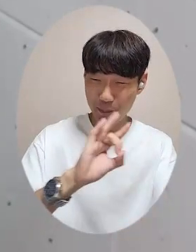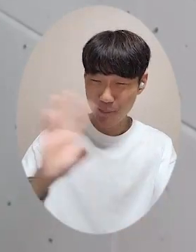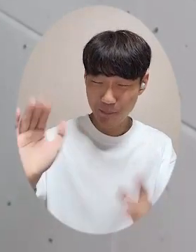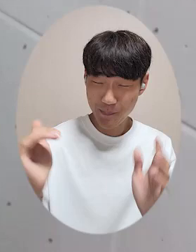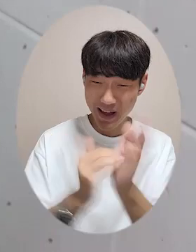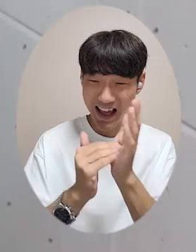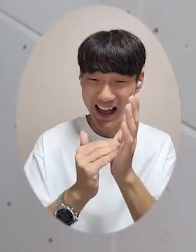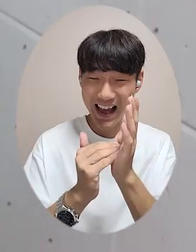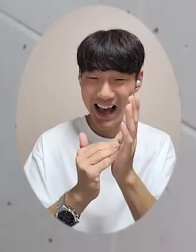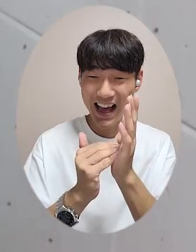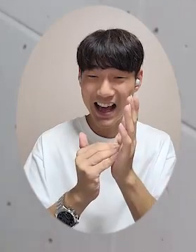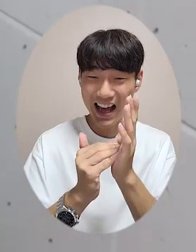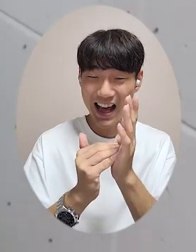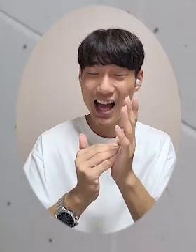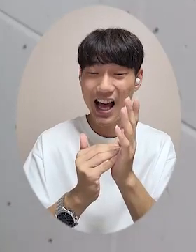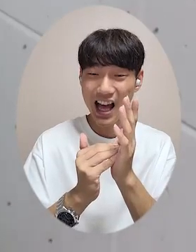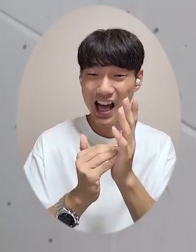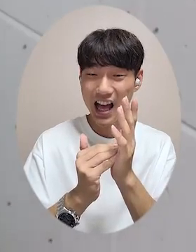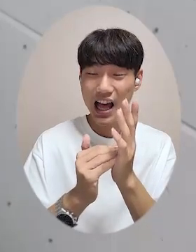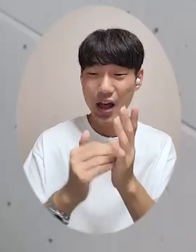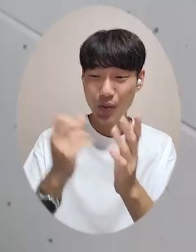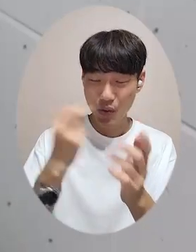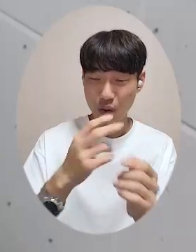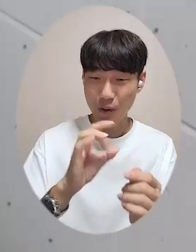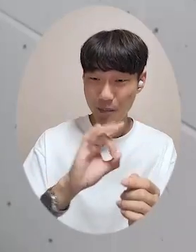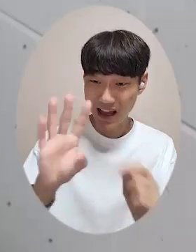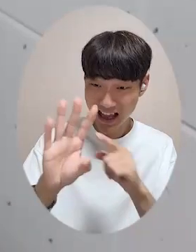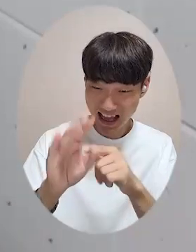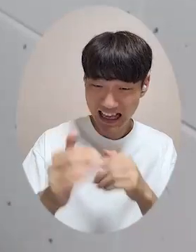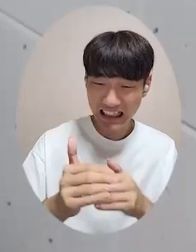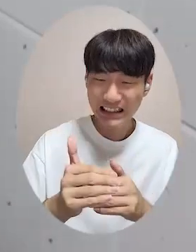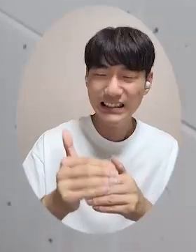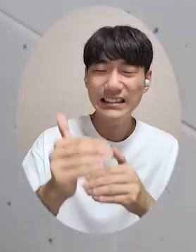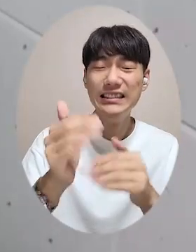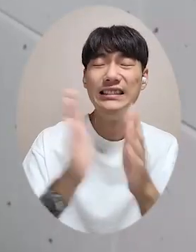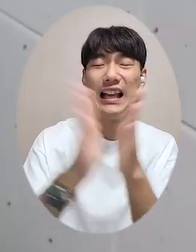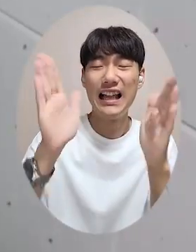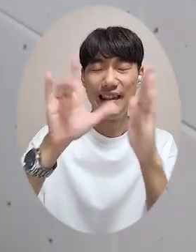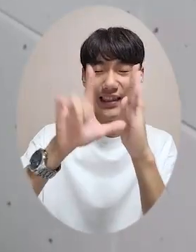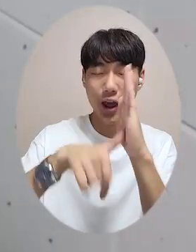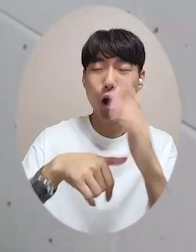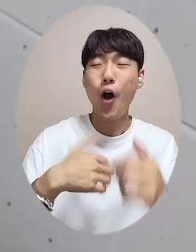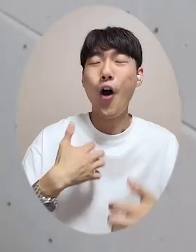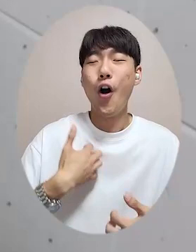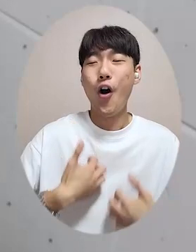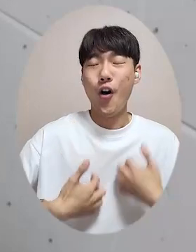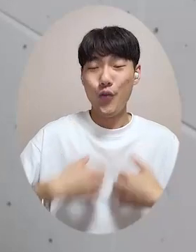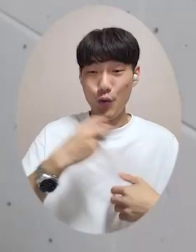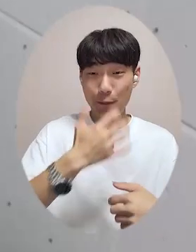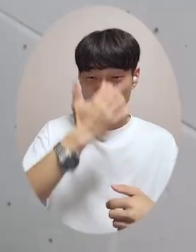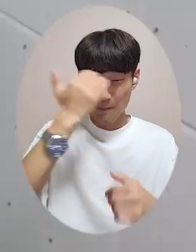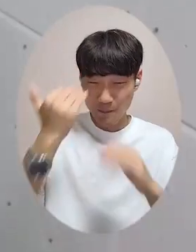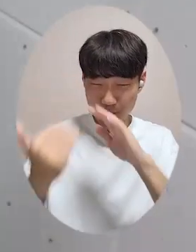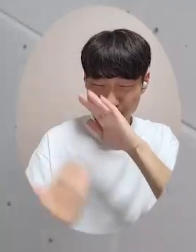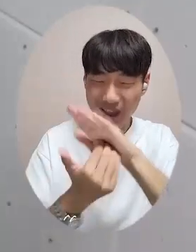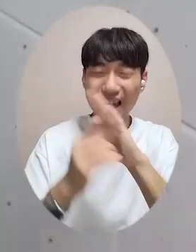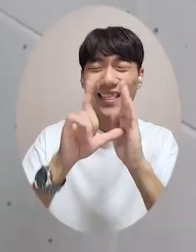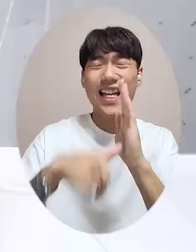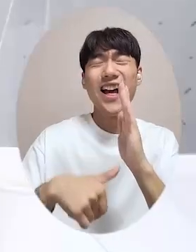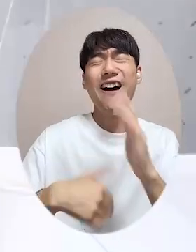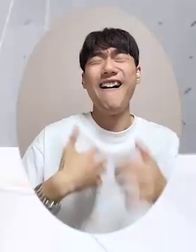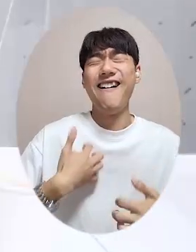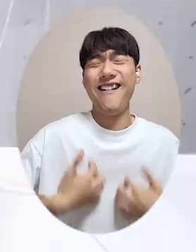그걸 이제 이해한 대로 이제 이행할 때 이럴 때 되게 뿌듯하고 그거를 성취할 때 되게